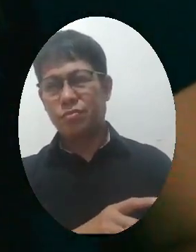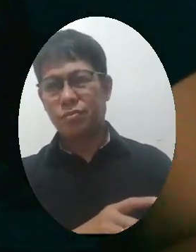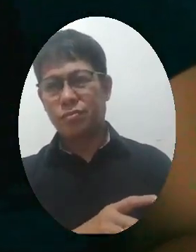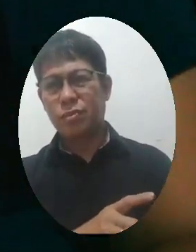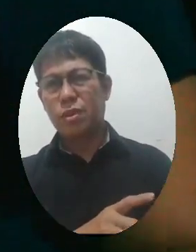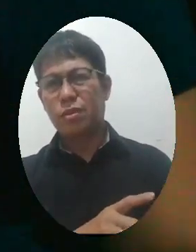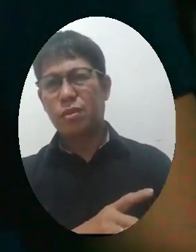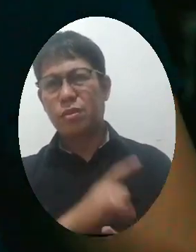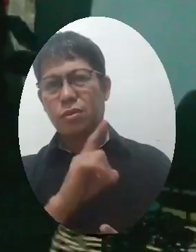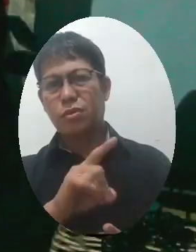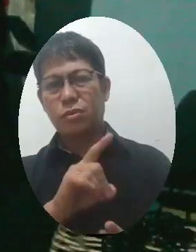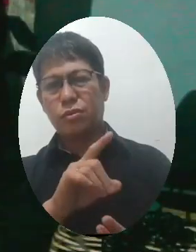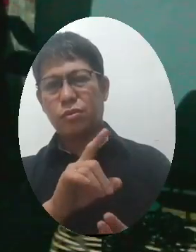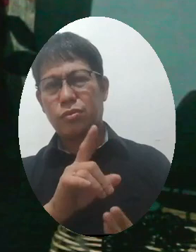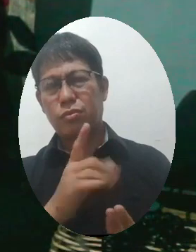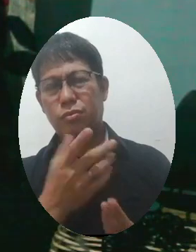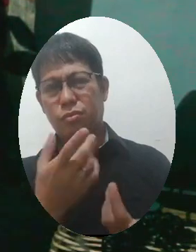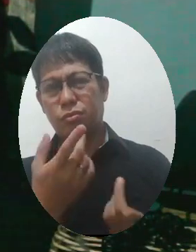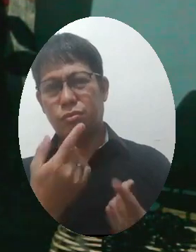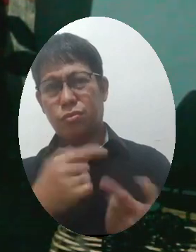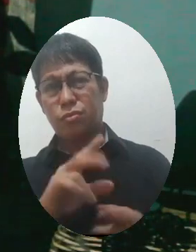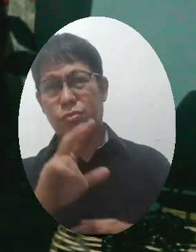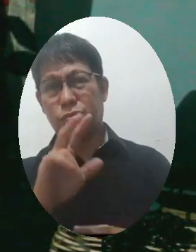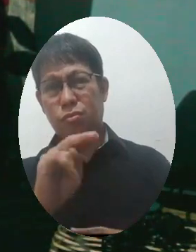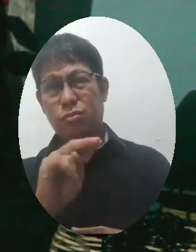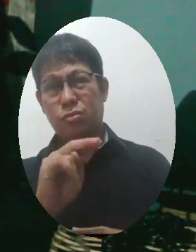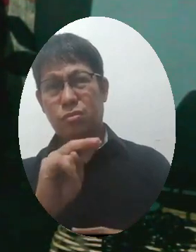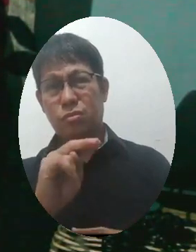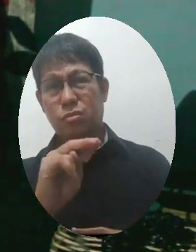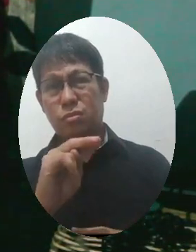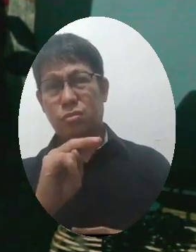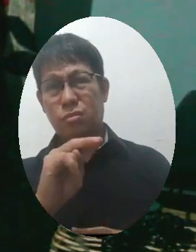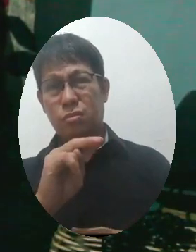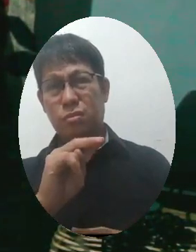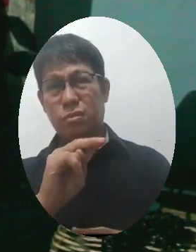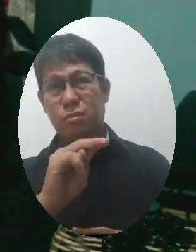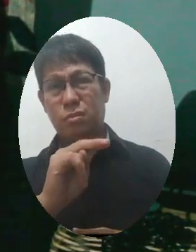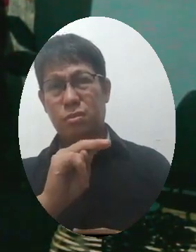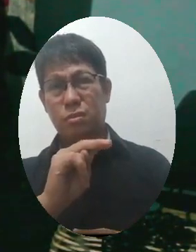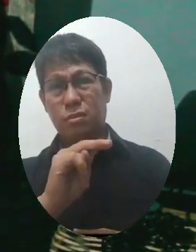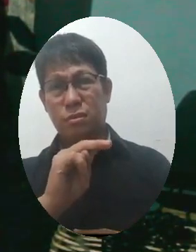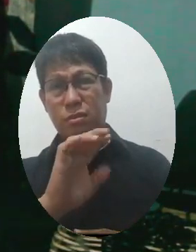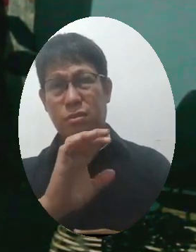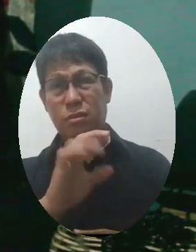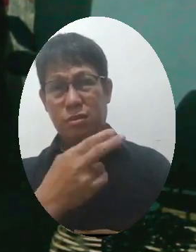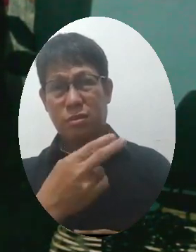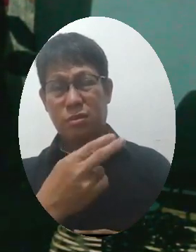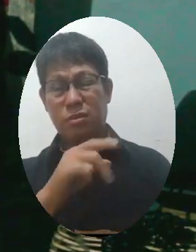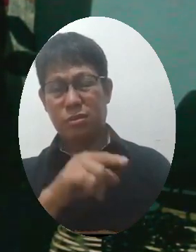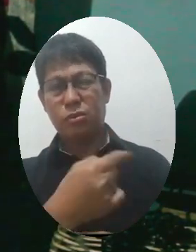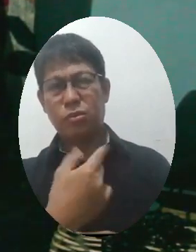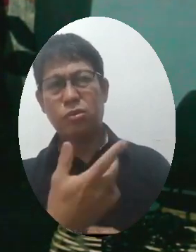ng National Children's. Tapos doon na siya, doon na tinest yung